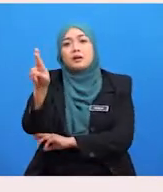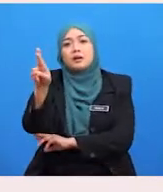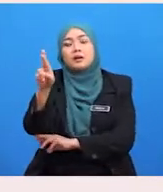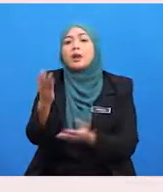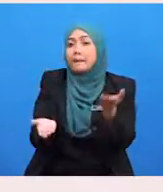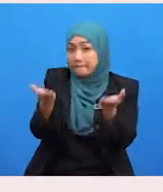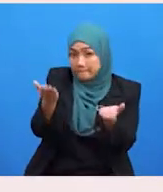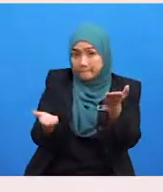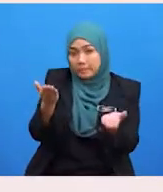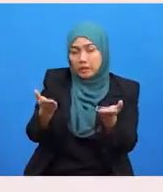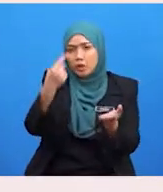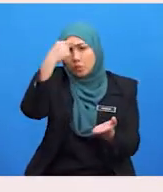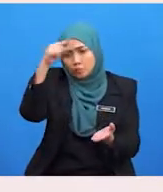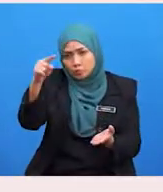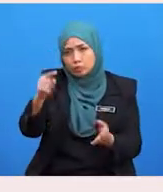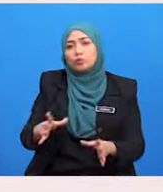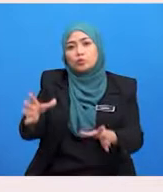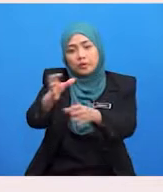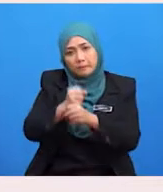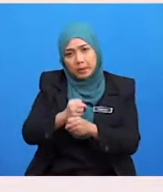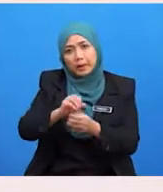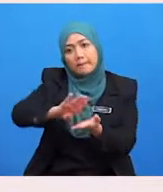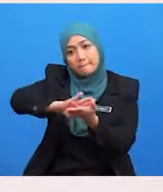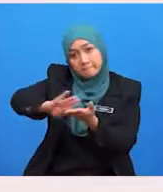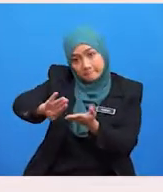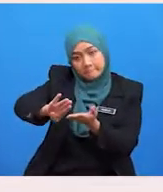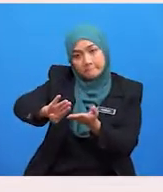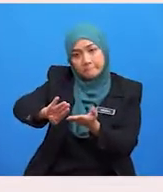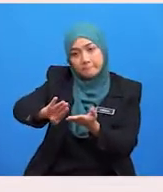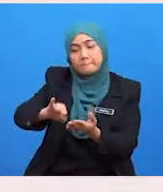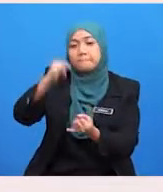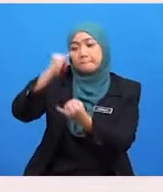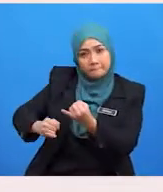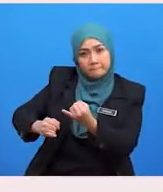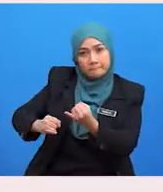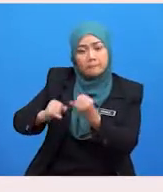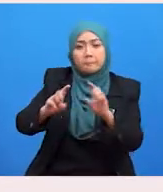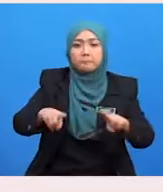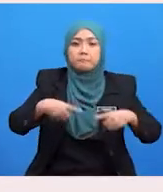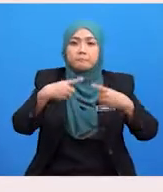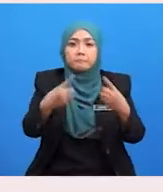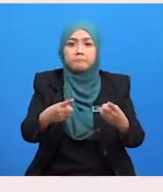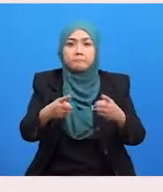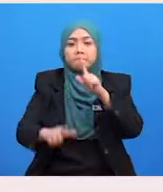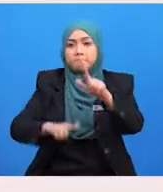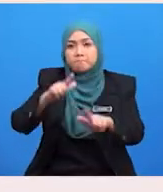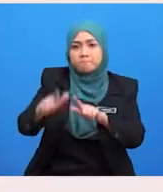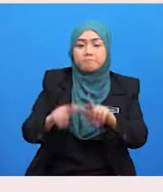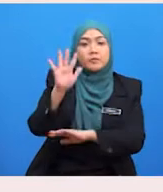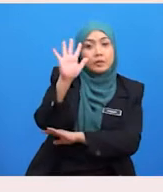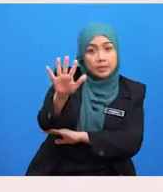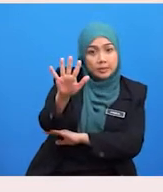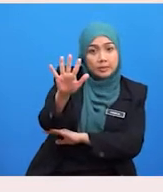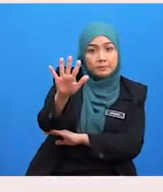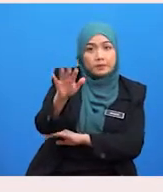leja untuk memperoleh baki akhir dan memindahkan baki akhir leja ke imbangan duga terselaras